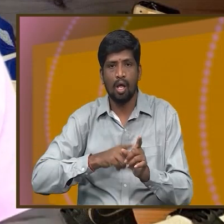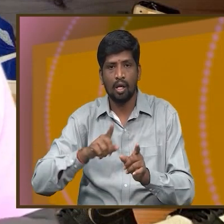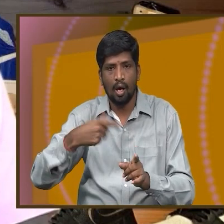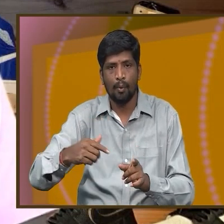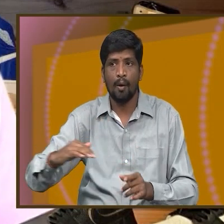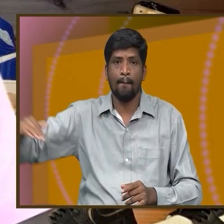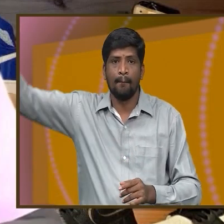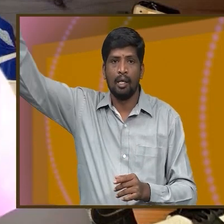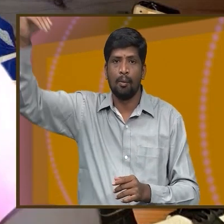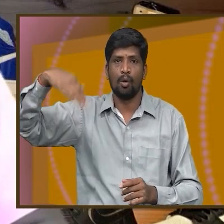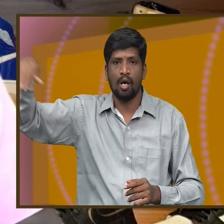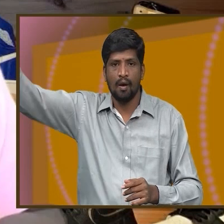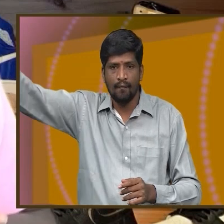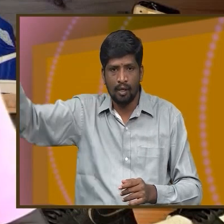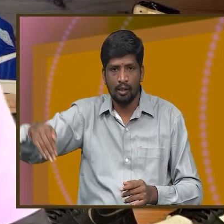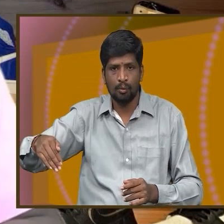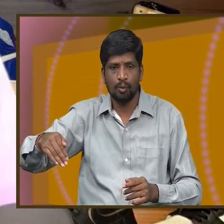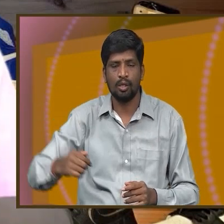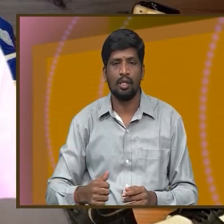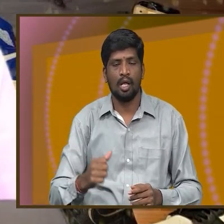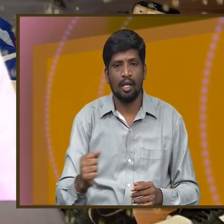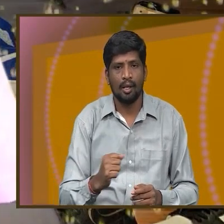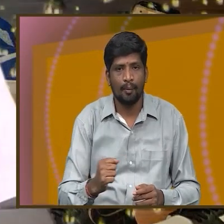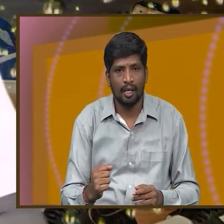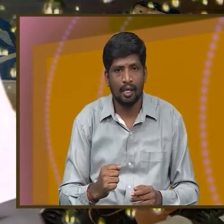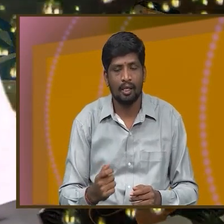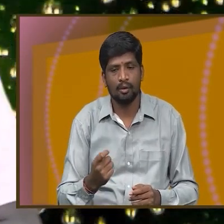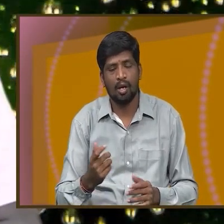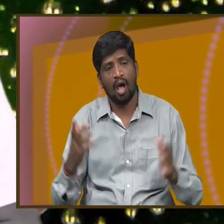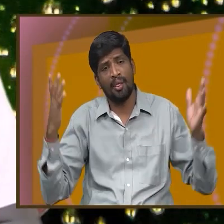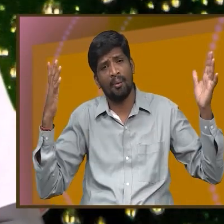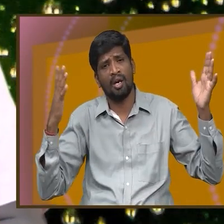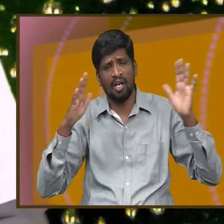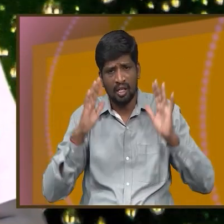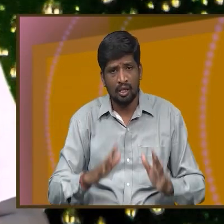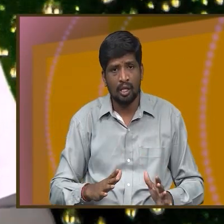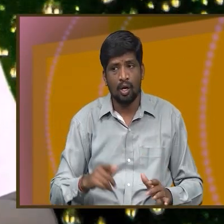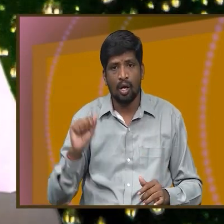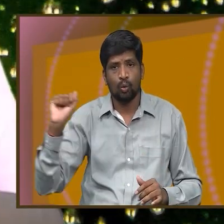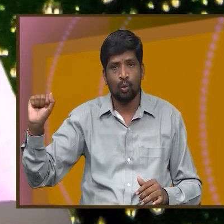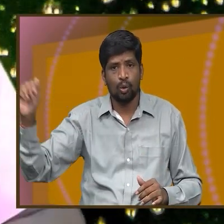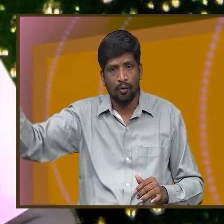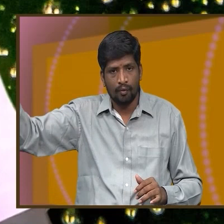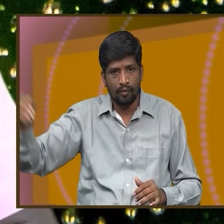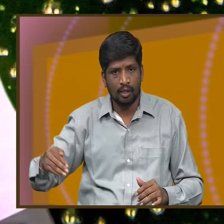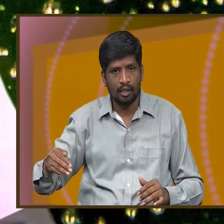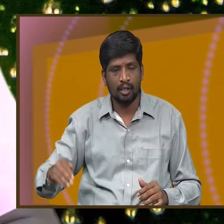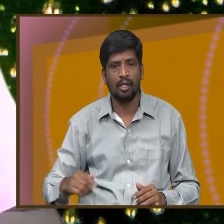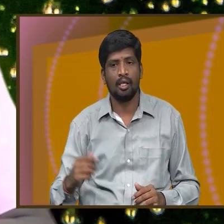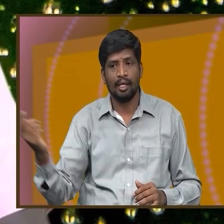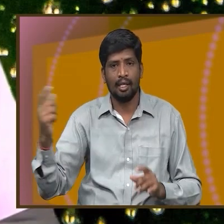வந்தப்புறம் அந்த காலனியை ஒப்படைக்க வேண்டிய ஒரு பெரிய செல்வந்தனாக மாற்றிய ஒரு காலனியை அவர் தன்னிடம் வைத்து